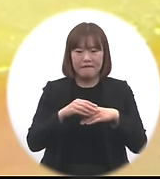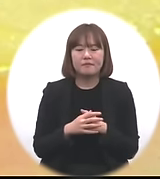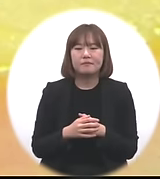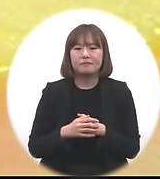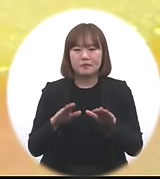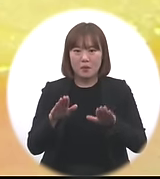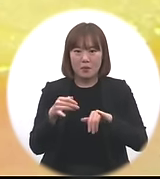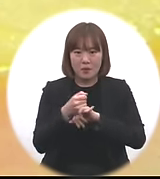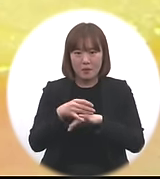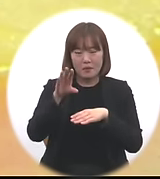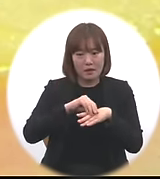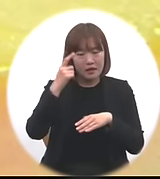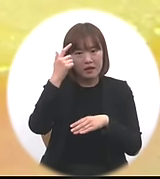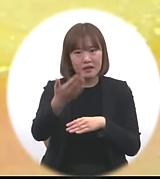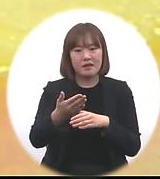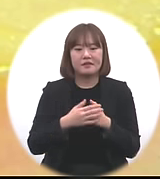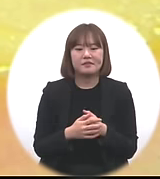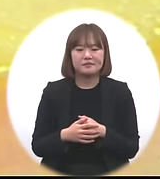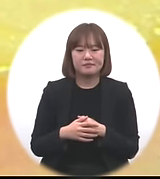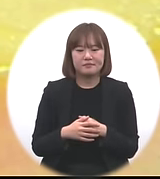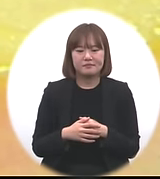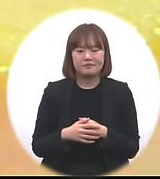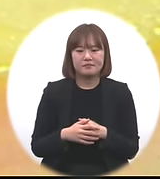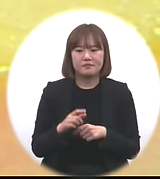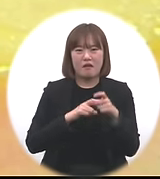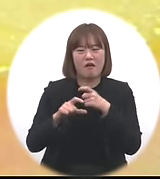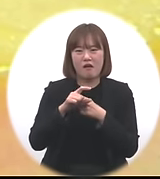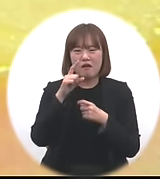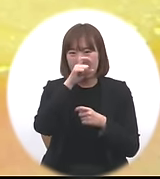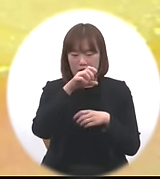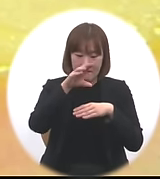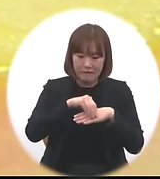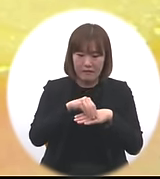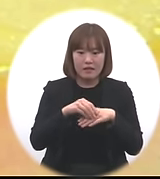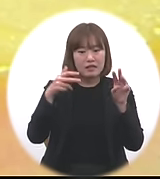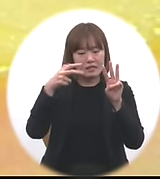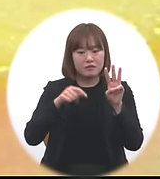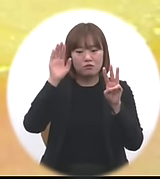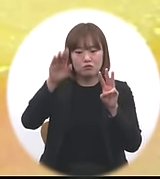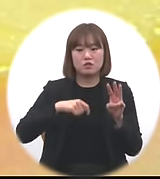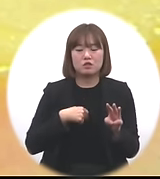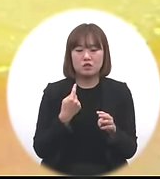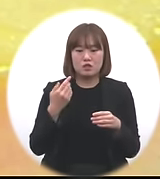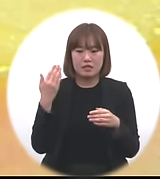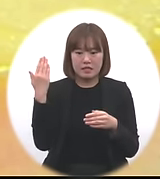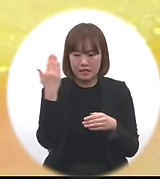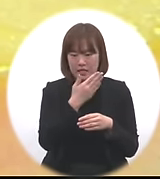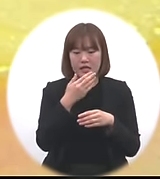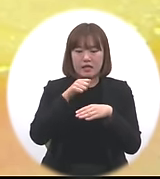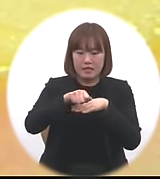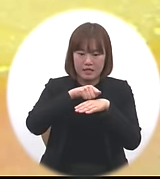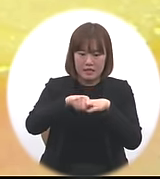보여요. 자, 때웠던 거 빠진 거 오늘 꼭 집어넣어야 될까요? 저 지저분한 데다가요? 3주가